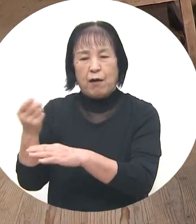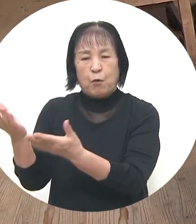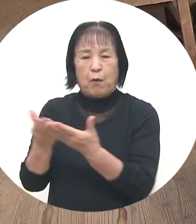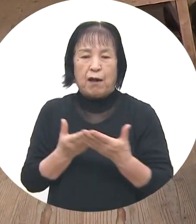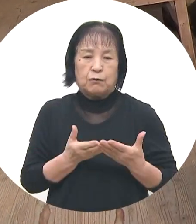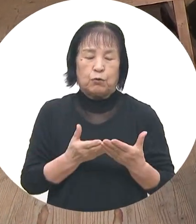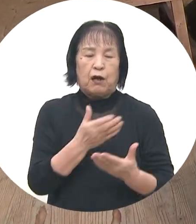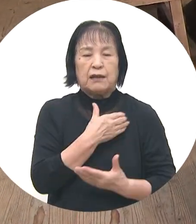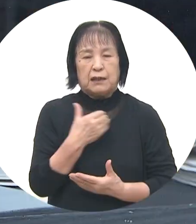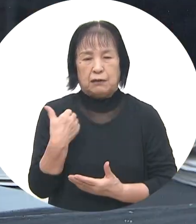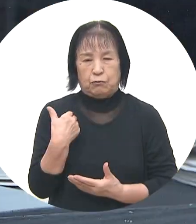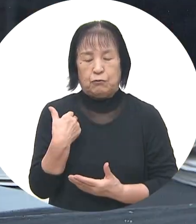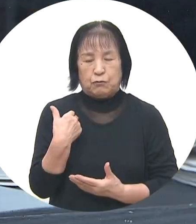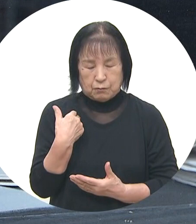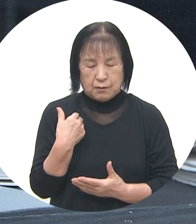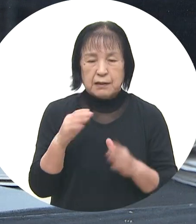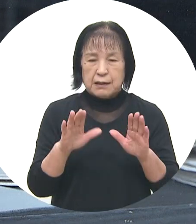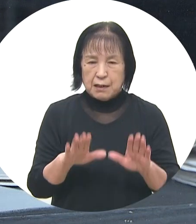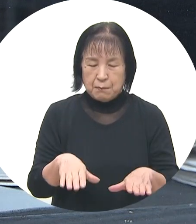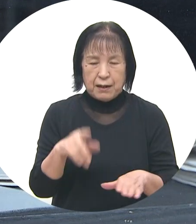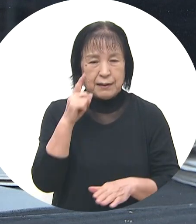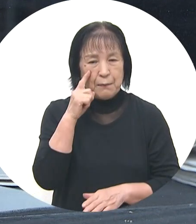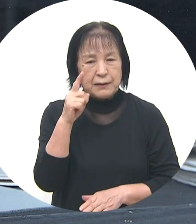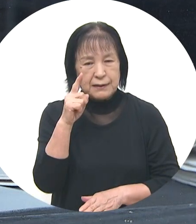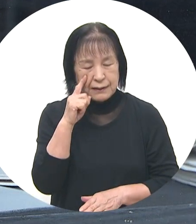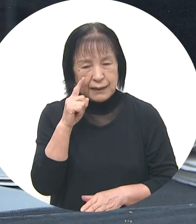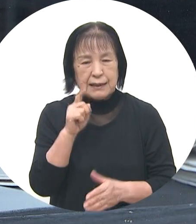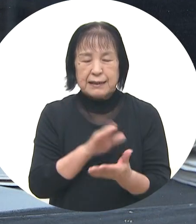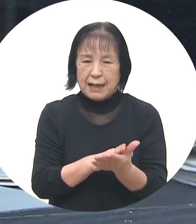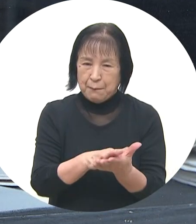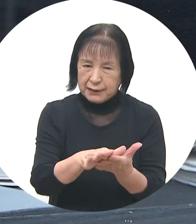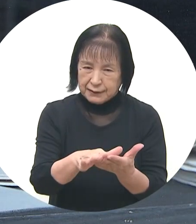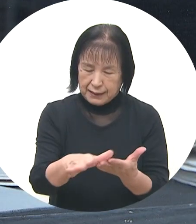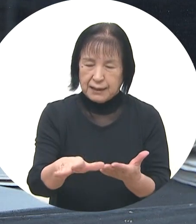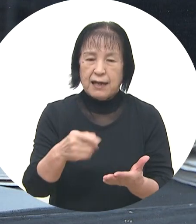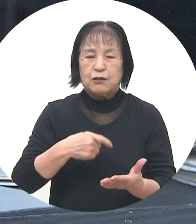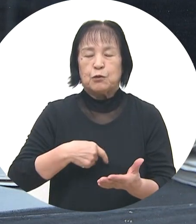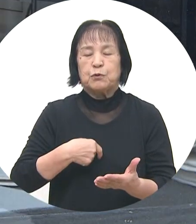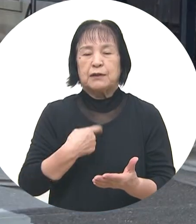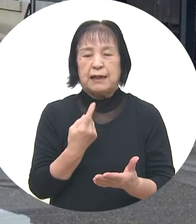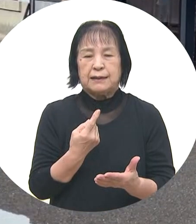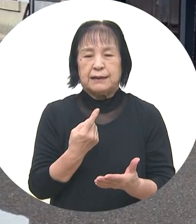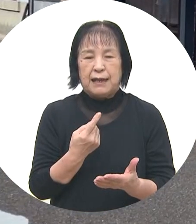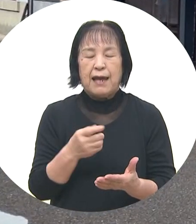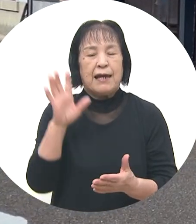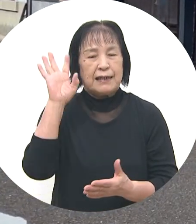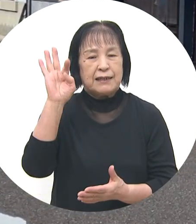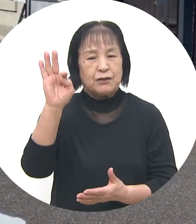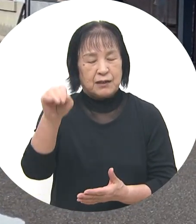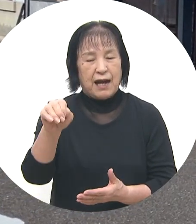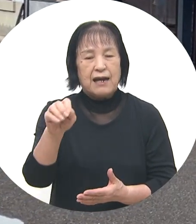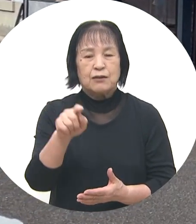今、試作としてそれを試していて、自分たちでいつかはそれ